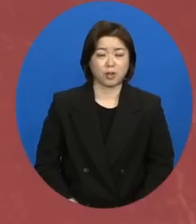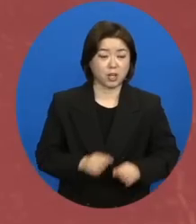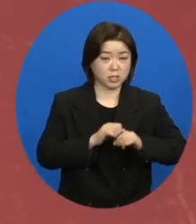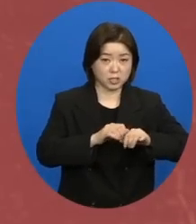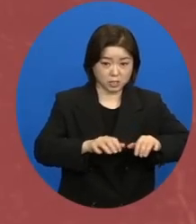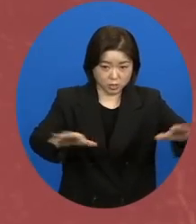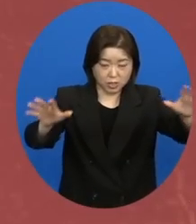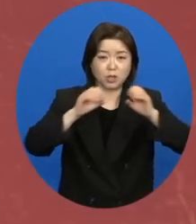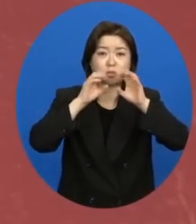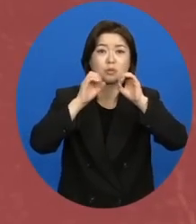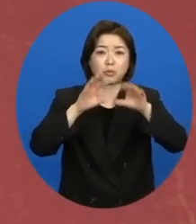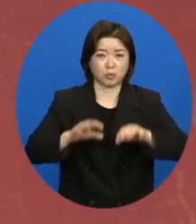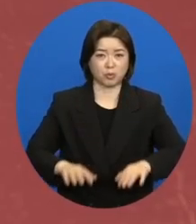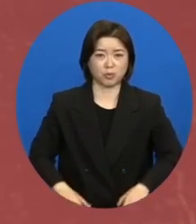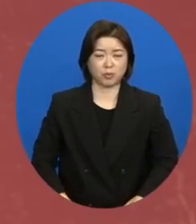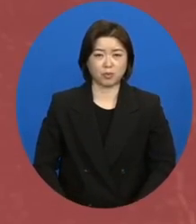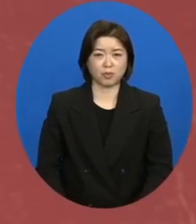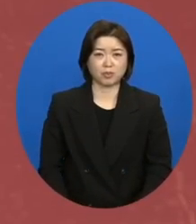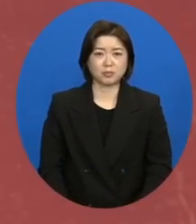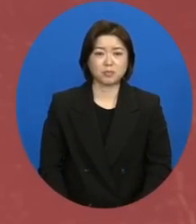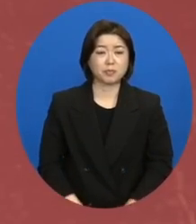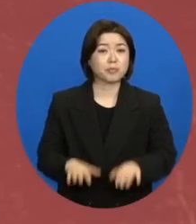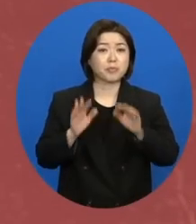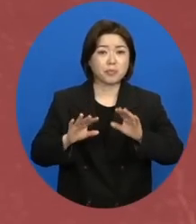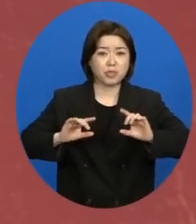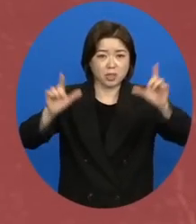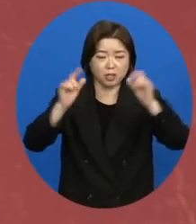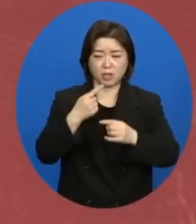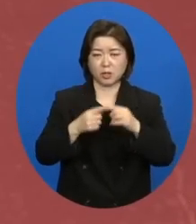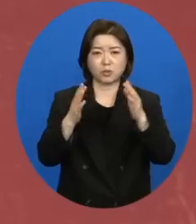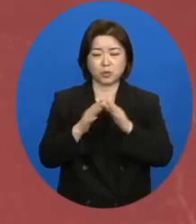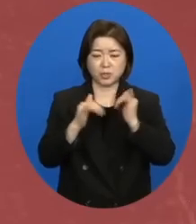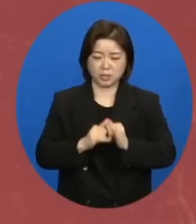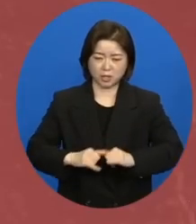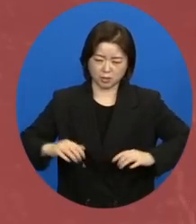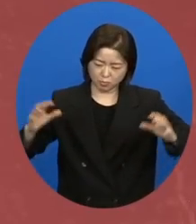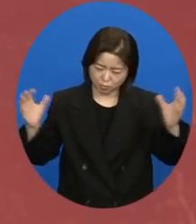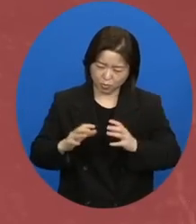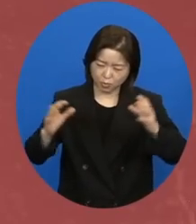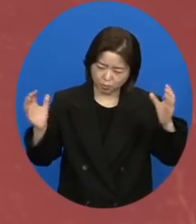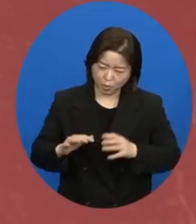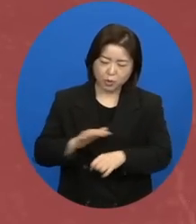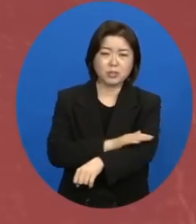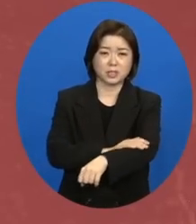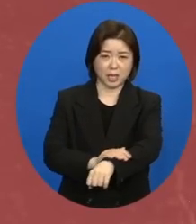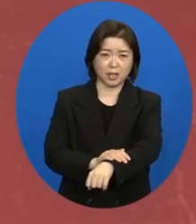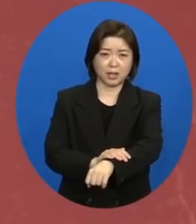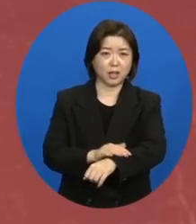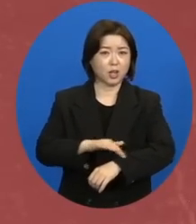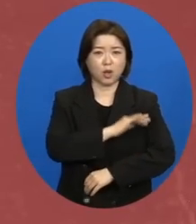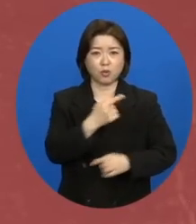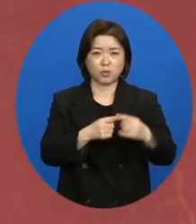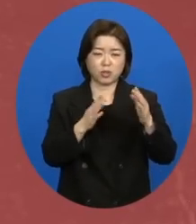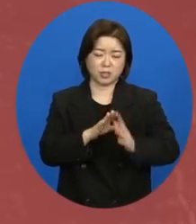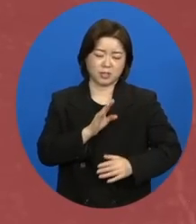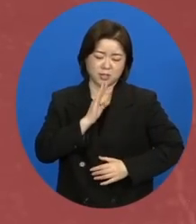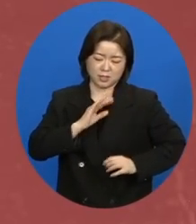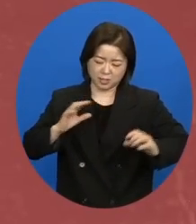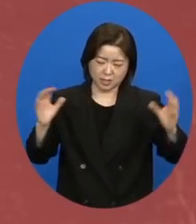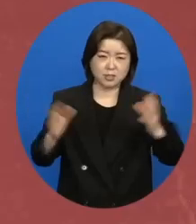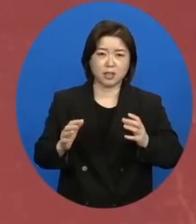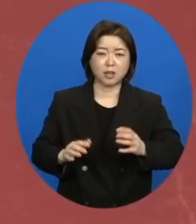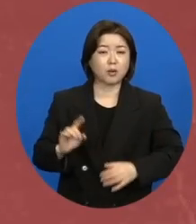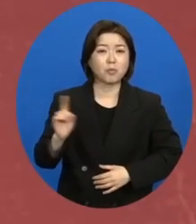흩어져서 전도하자는 거지. 오늘날 교인들이 잘 모여요. 정말 잘 모여. 우리 교회 제일 잘 모이는 거